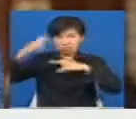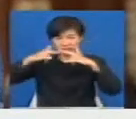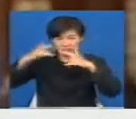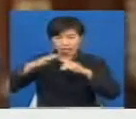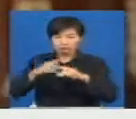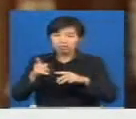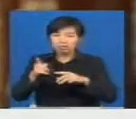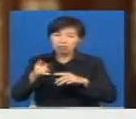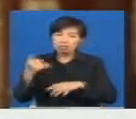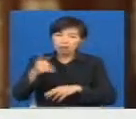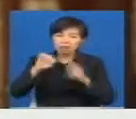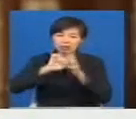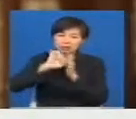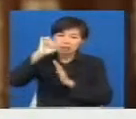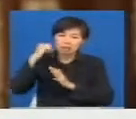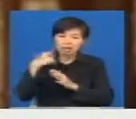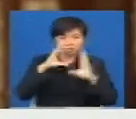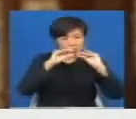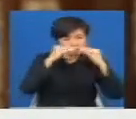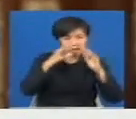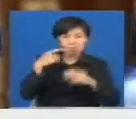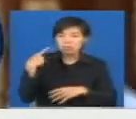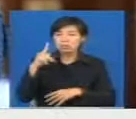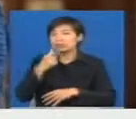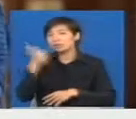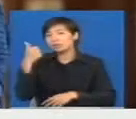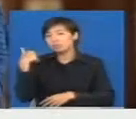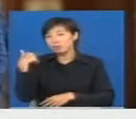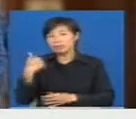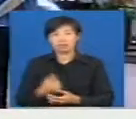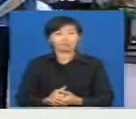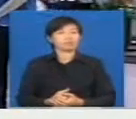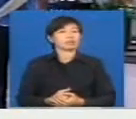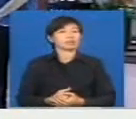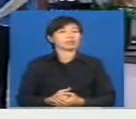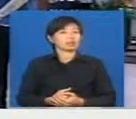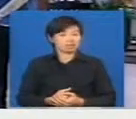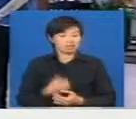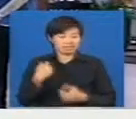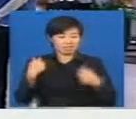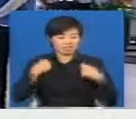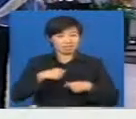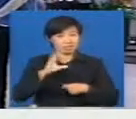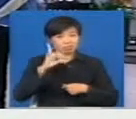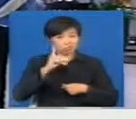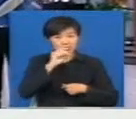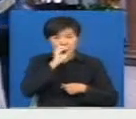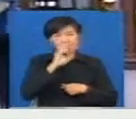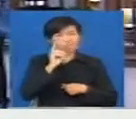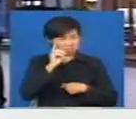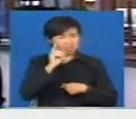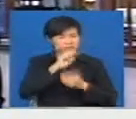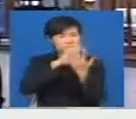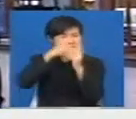ได้ประโยชน์อะไรจากการที่มาเชียงใหม่บ้างนะครับ ชาวต่างชาติก็อีกพันกว่าคนนะ ครับ นะพันกว่าคนพวกนี้เท่าที่ผมแอบถ